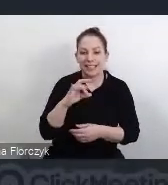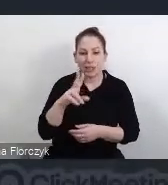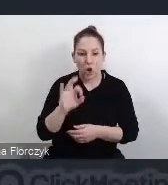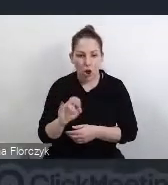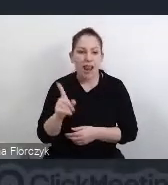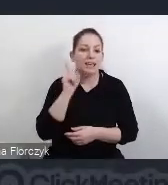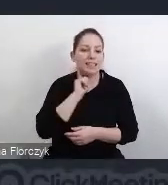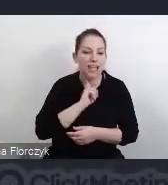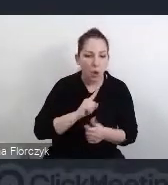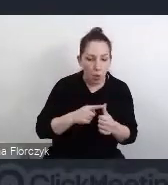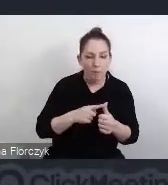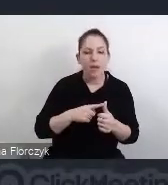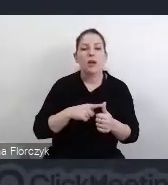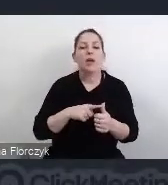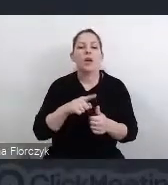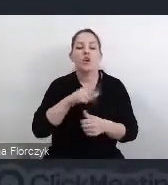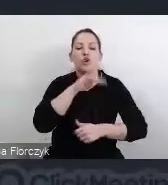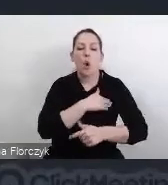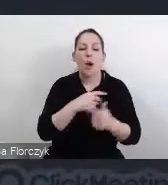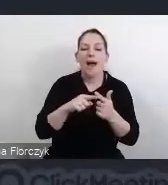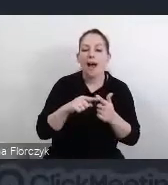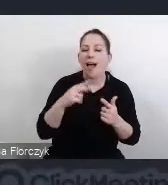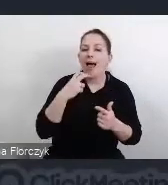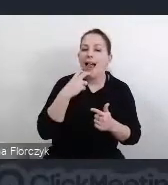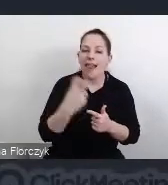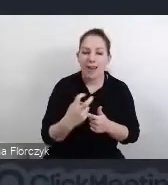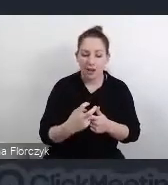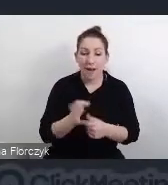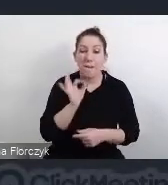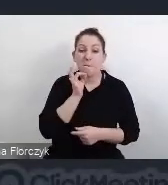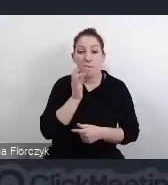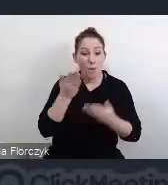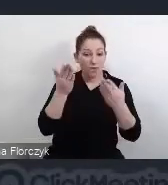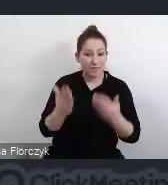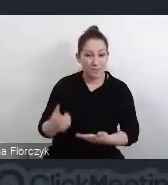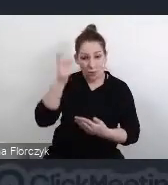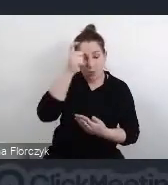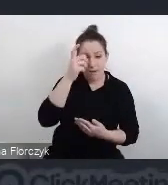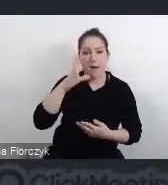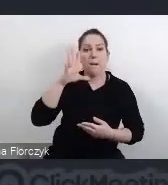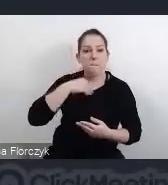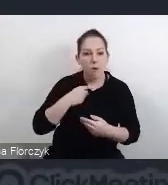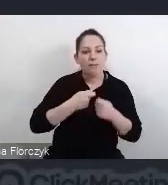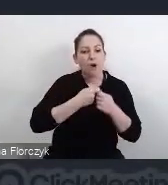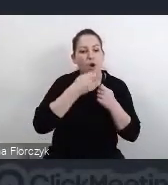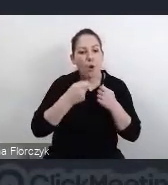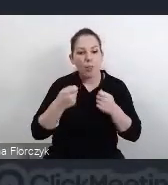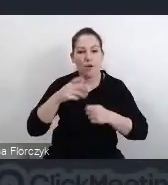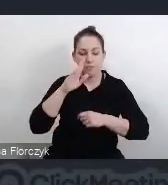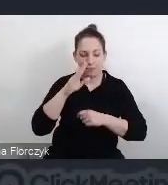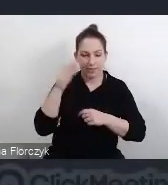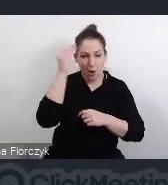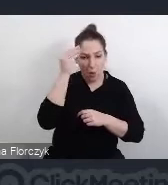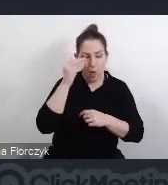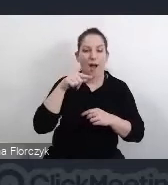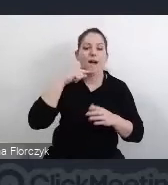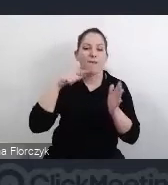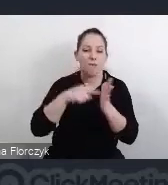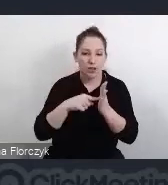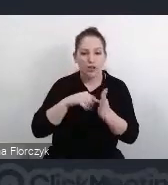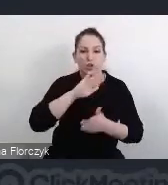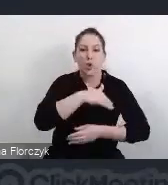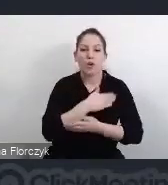liceum, mówimy o szkole elektrycznej, także że ten młody człowiek będzie mógł kontynuować tą naukę również właśnie w